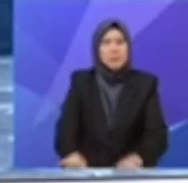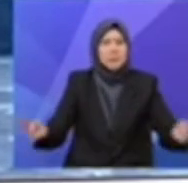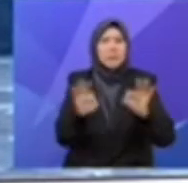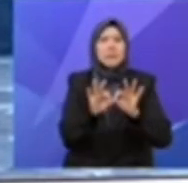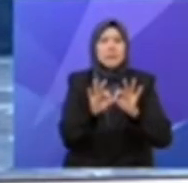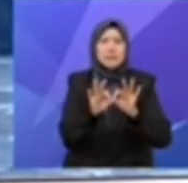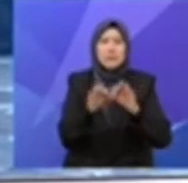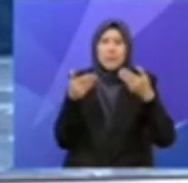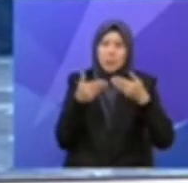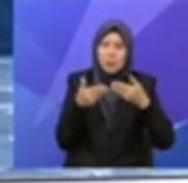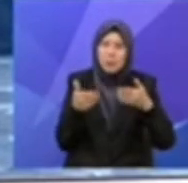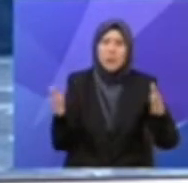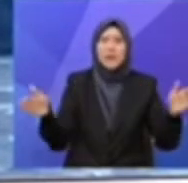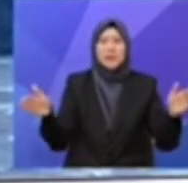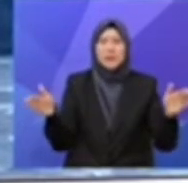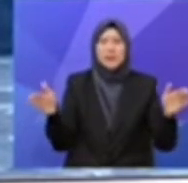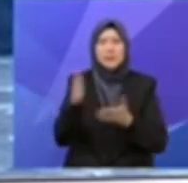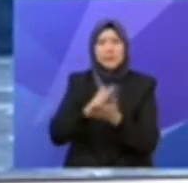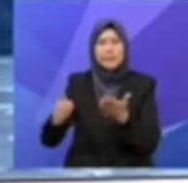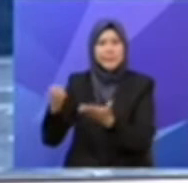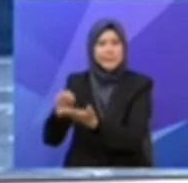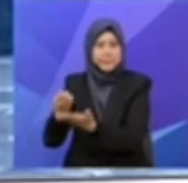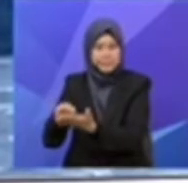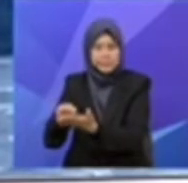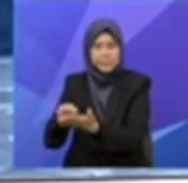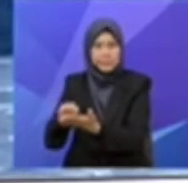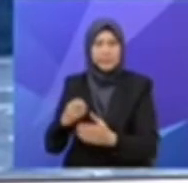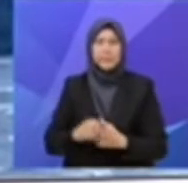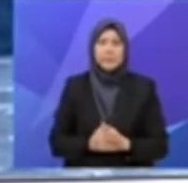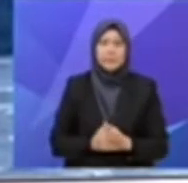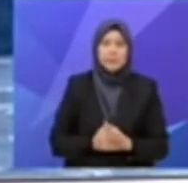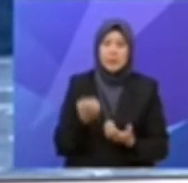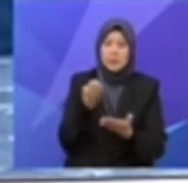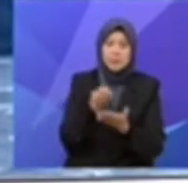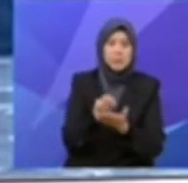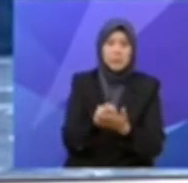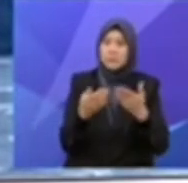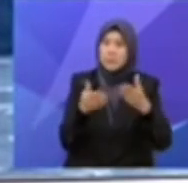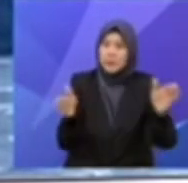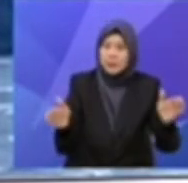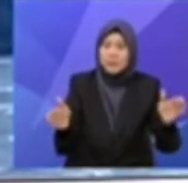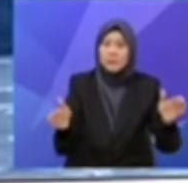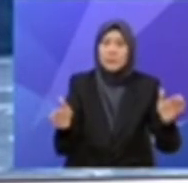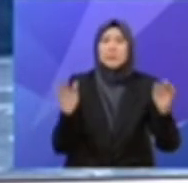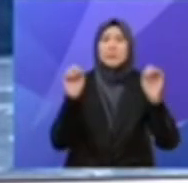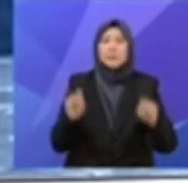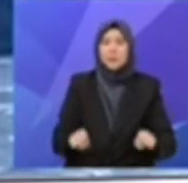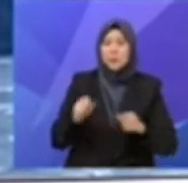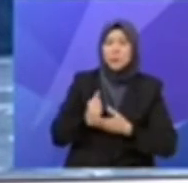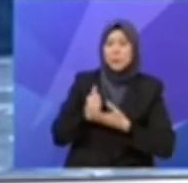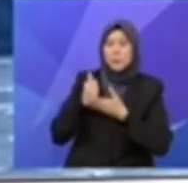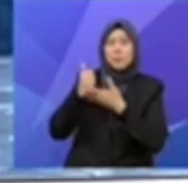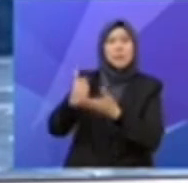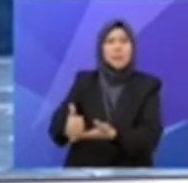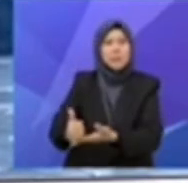dengan membuka sektor ekonomi pembukaan ekonomi bukan saja dapat membantu